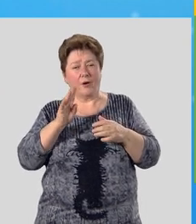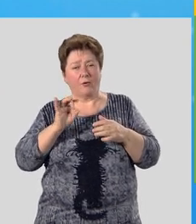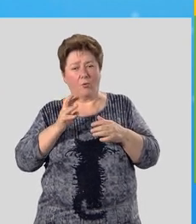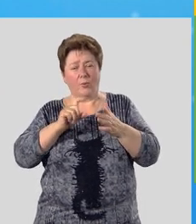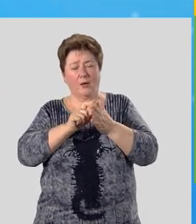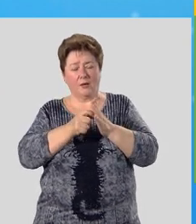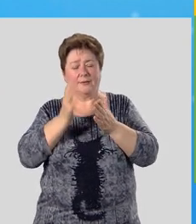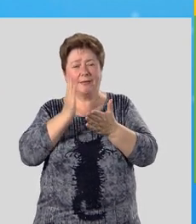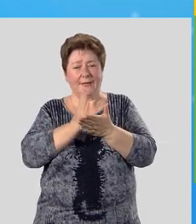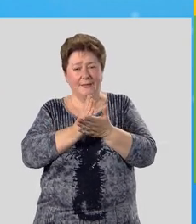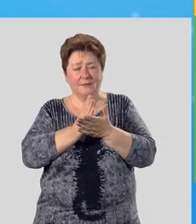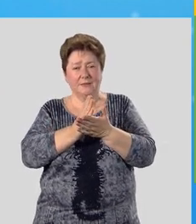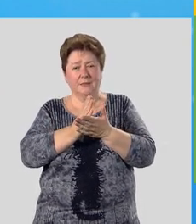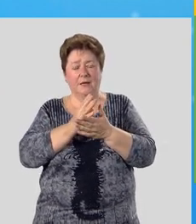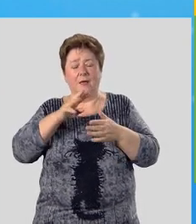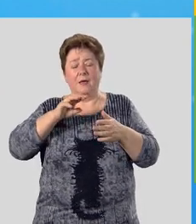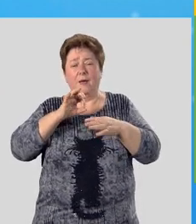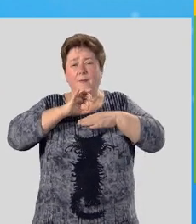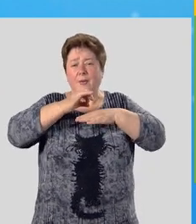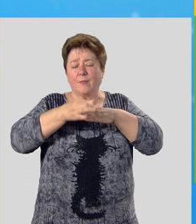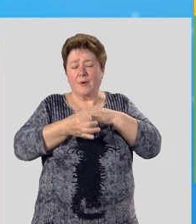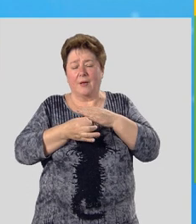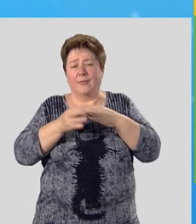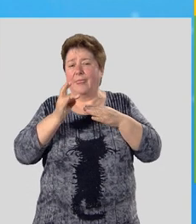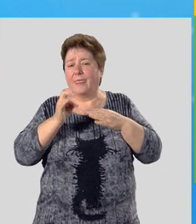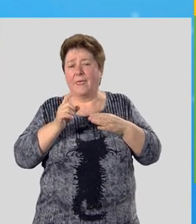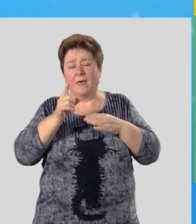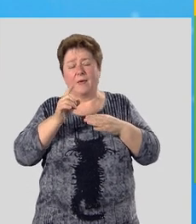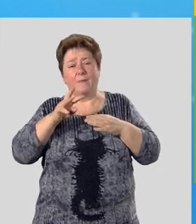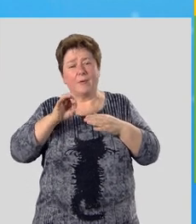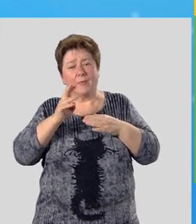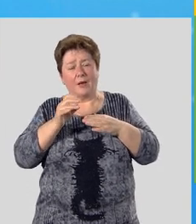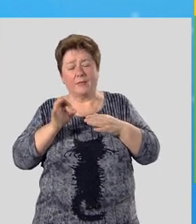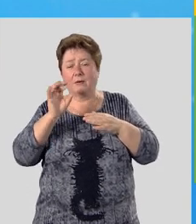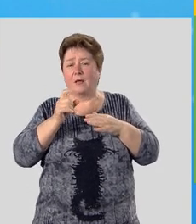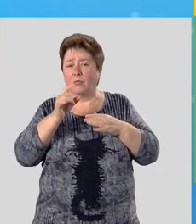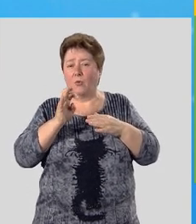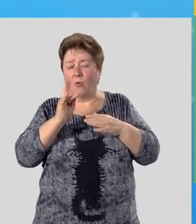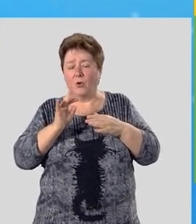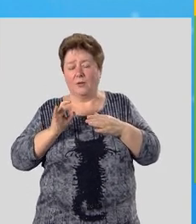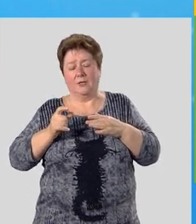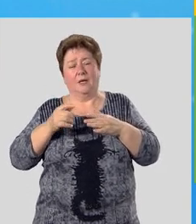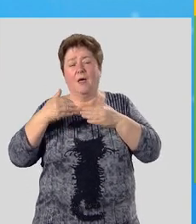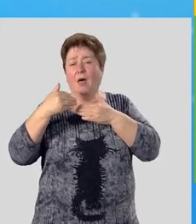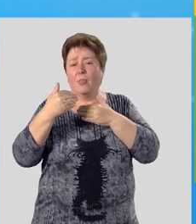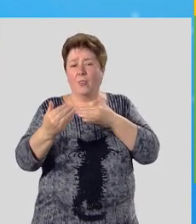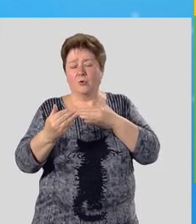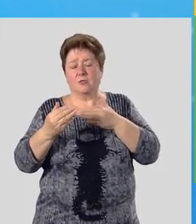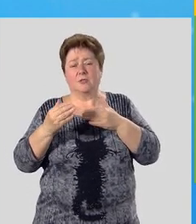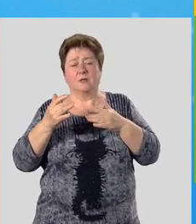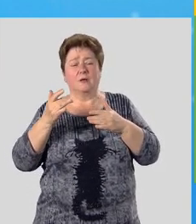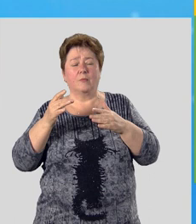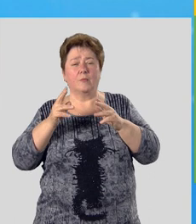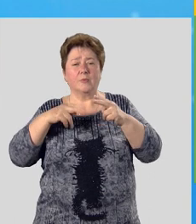клетки располагаются мембранные и немембранные органоиды. К немембранным органоидам относят те,